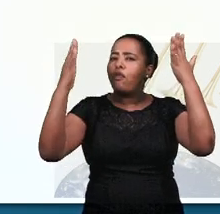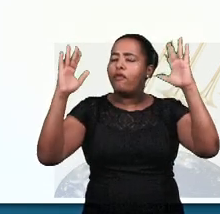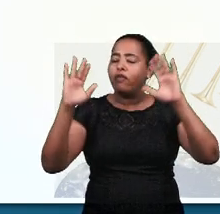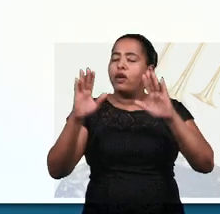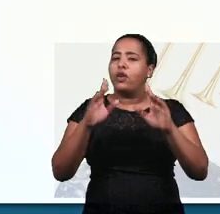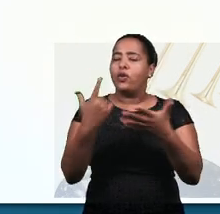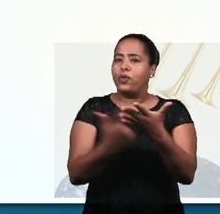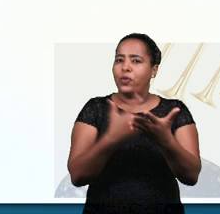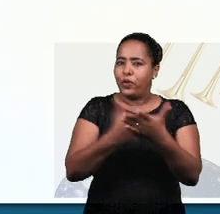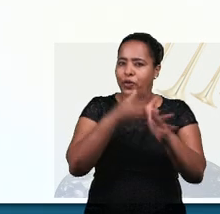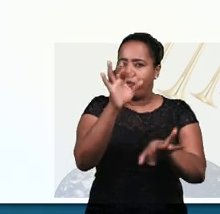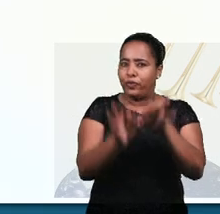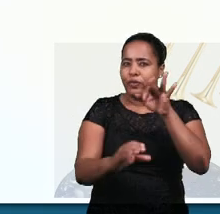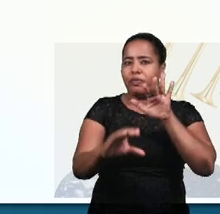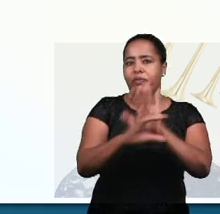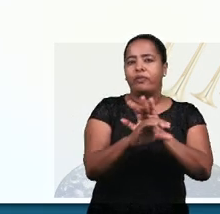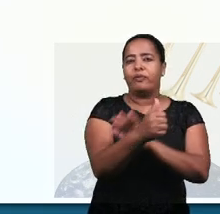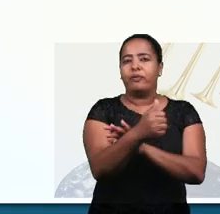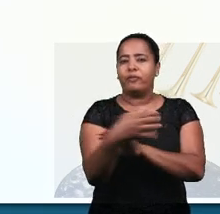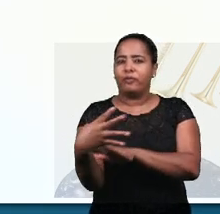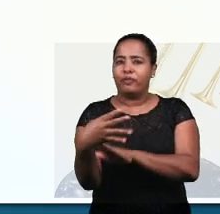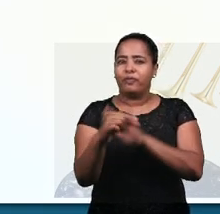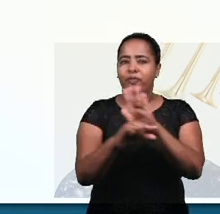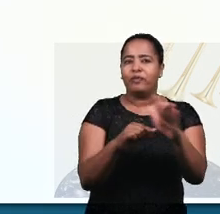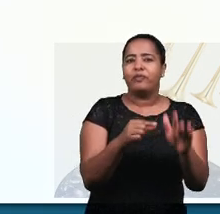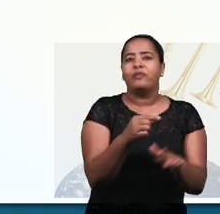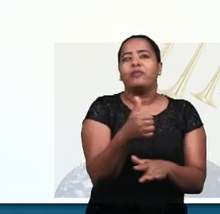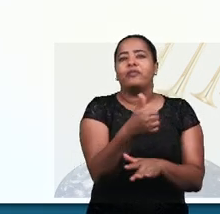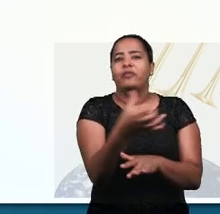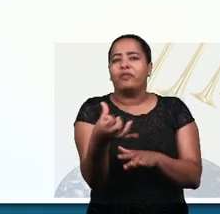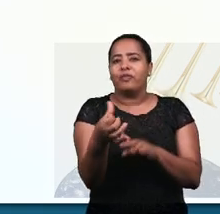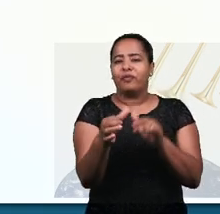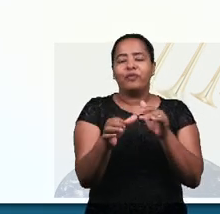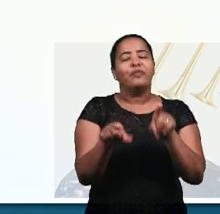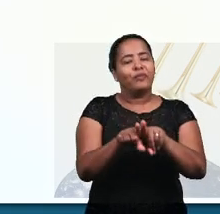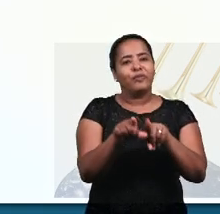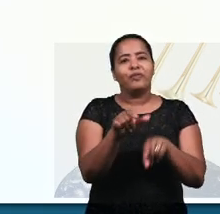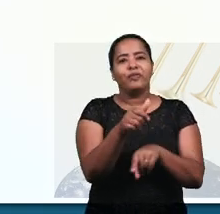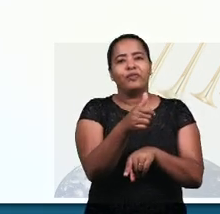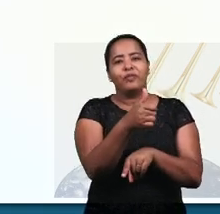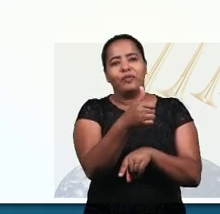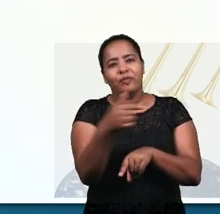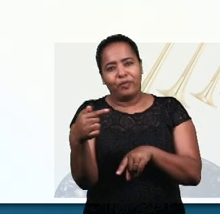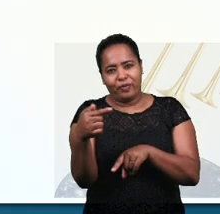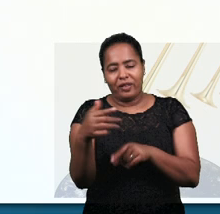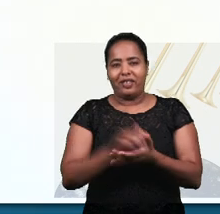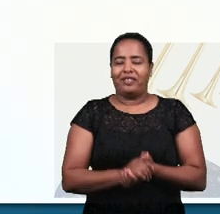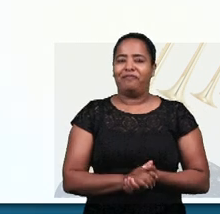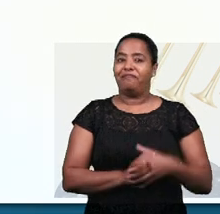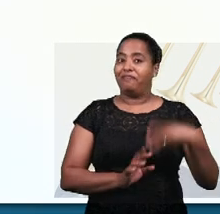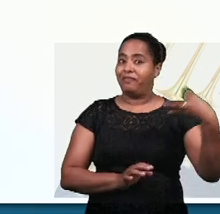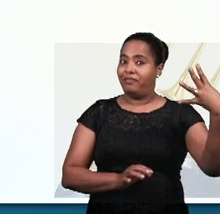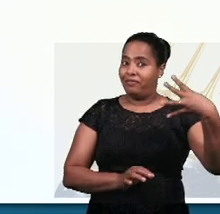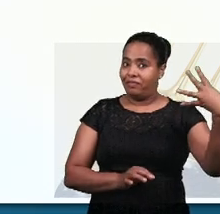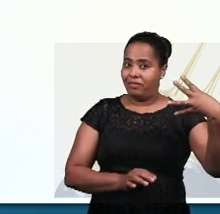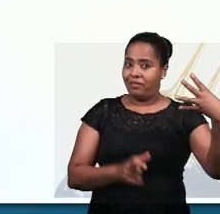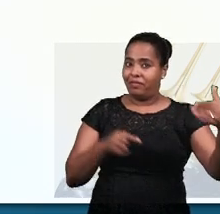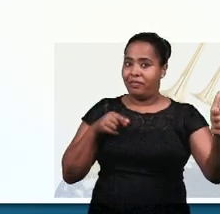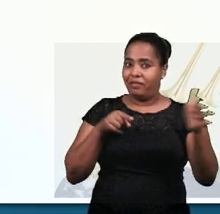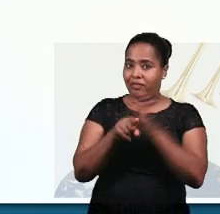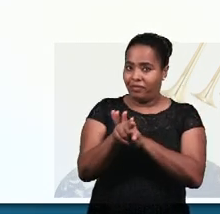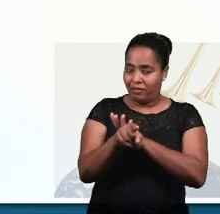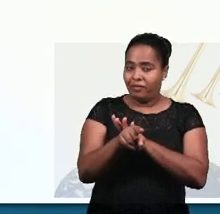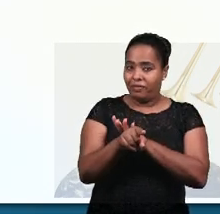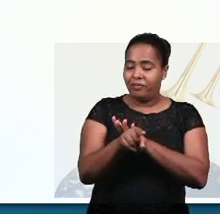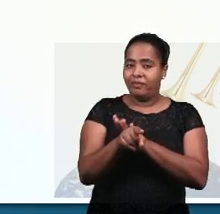de Juges, chapitre 14, versets 16 et 17. Nous allons à la quatrième, la dernière question la